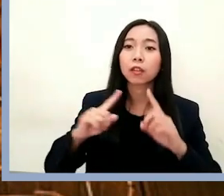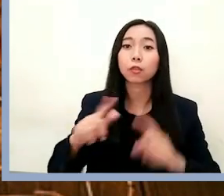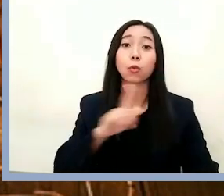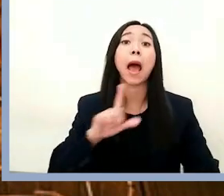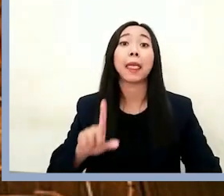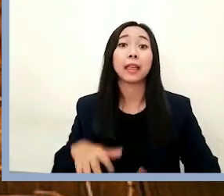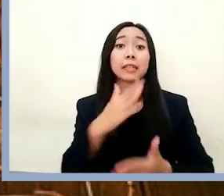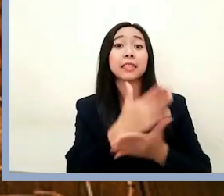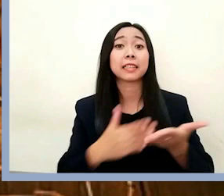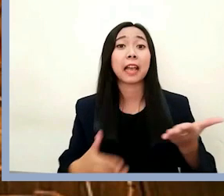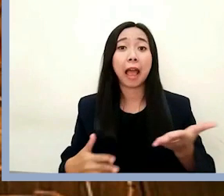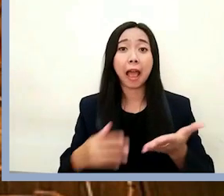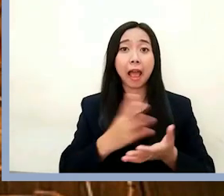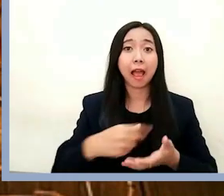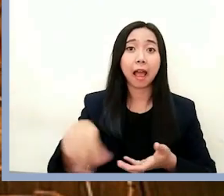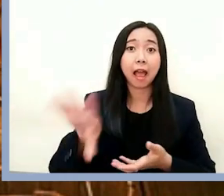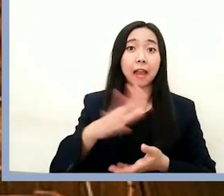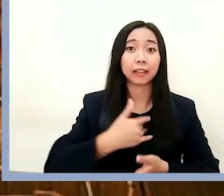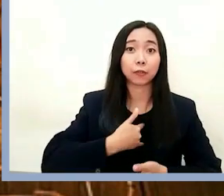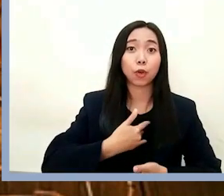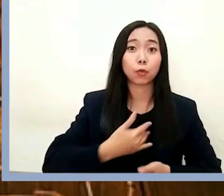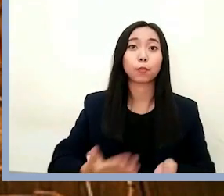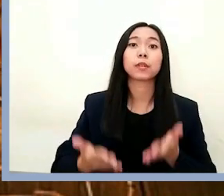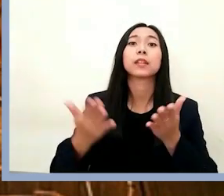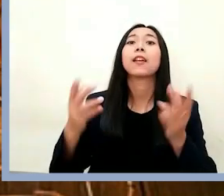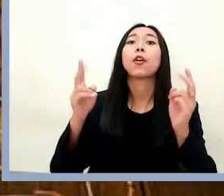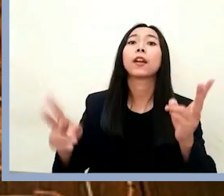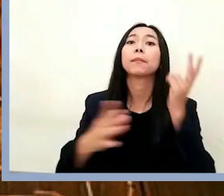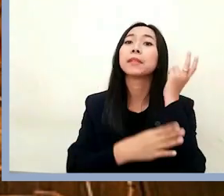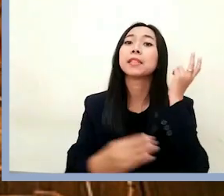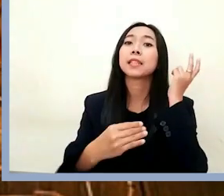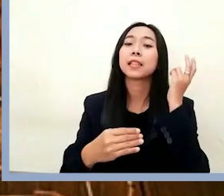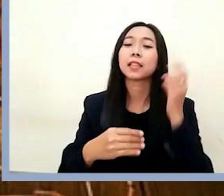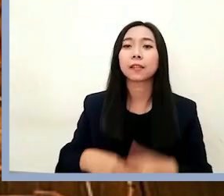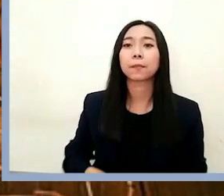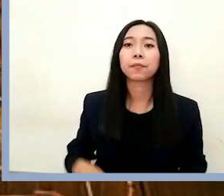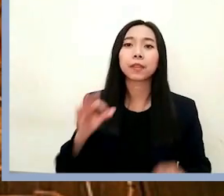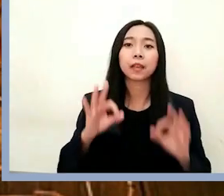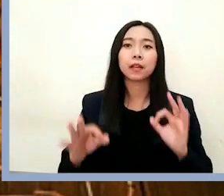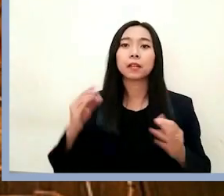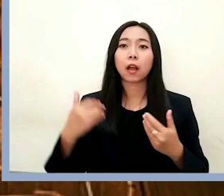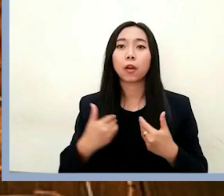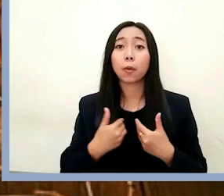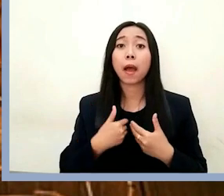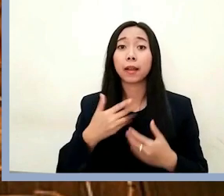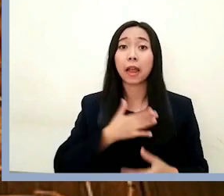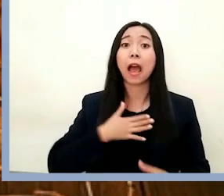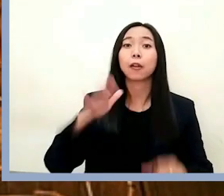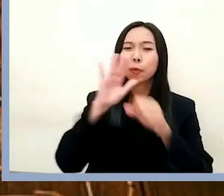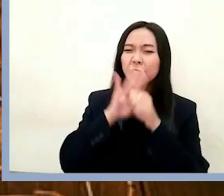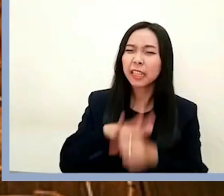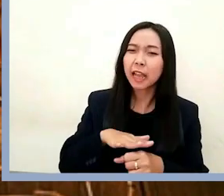milikku akan kuberikan kepada orang miskin dan sekiranya ada sesuatu yang kuperas dari